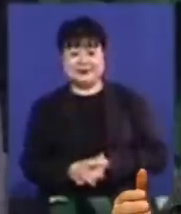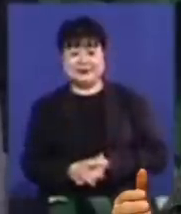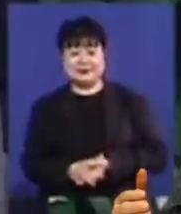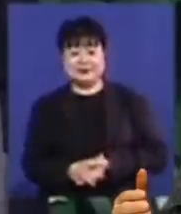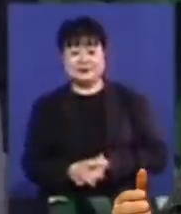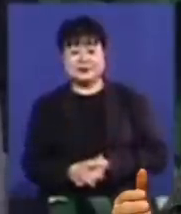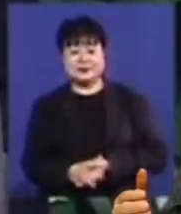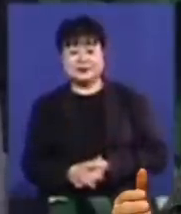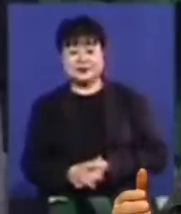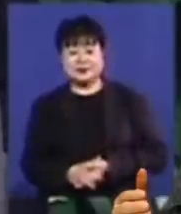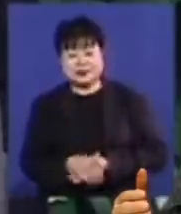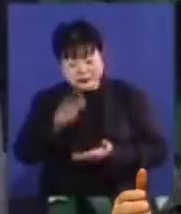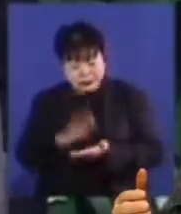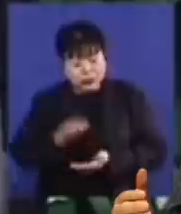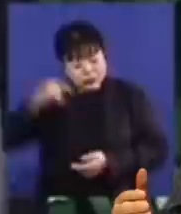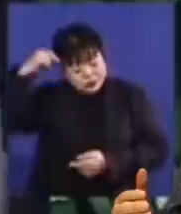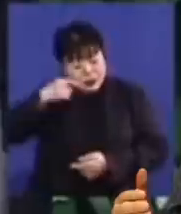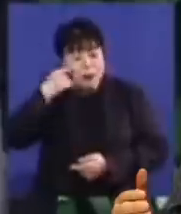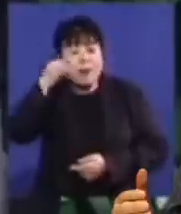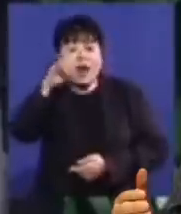형용할 수 없이 뜨거워지는 것을 느꼈습니다.